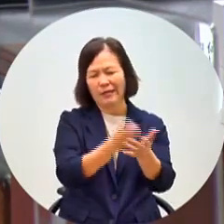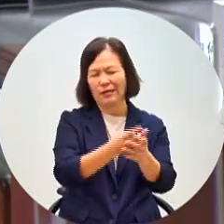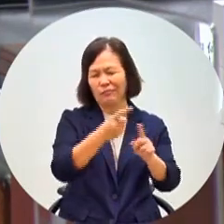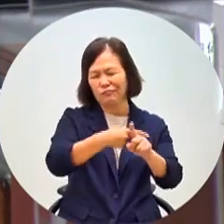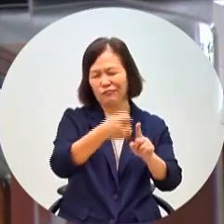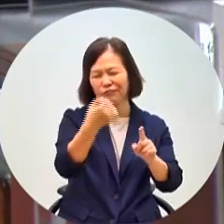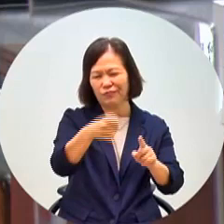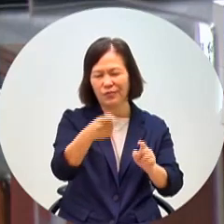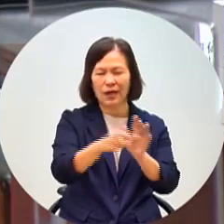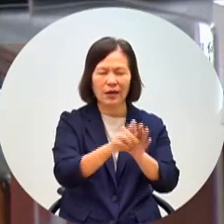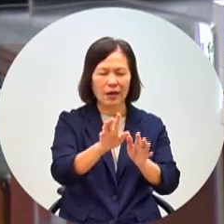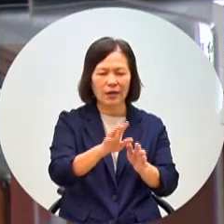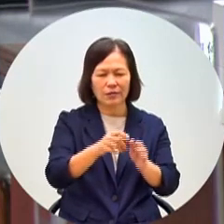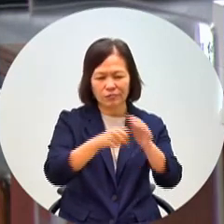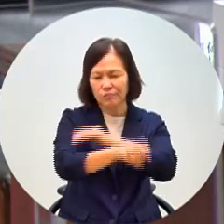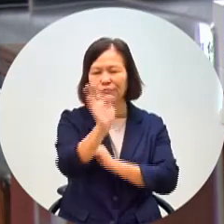去，